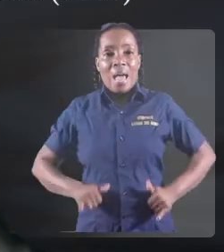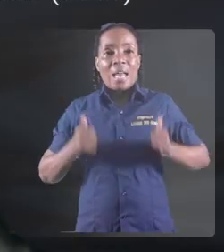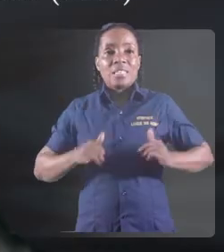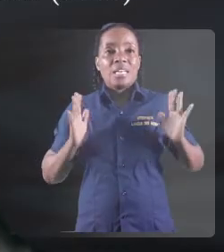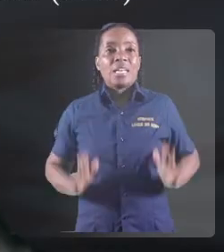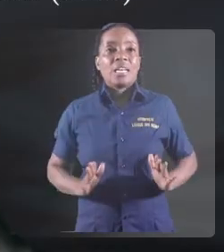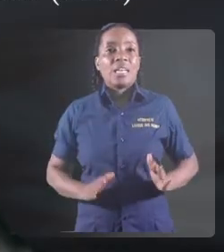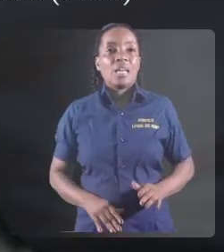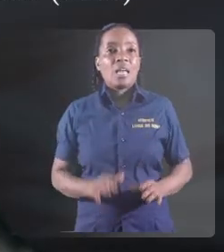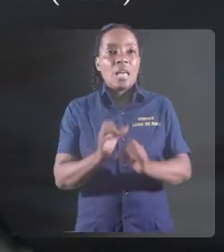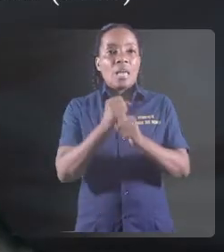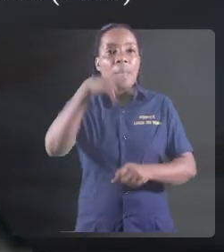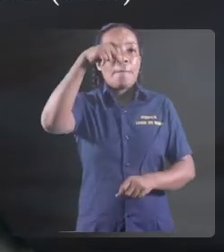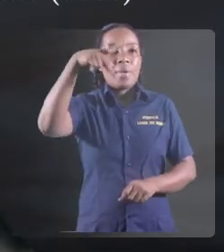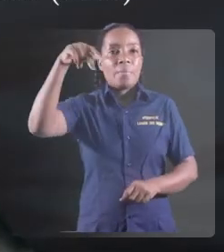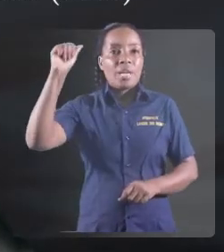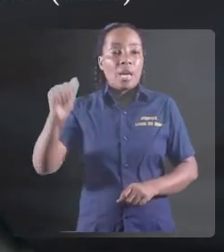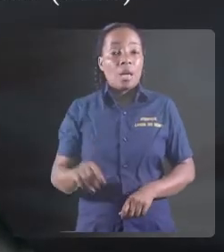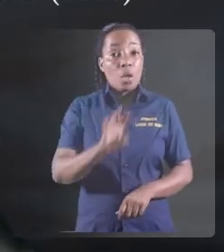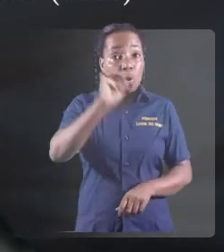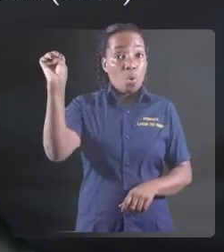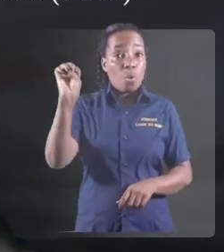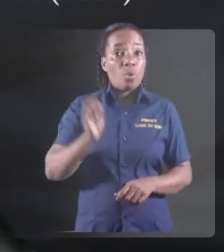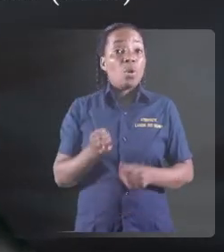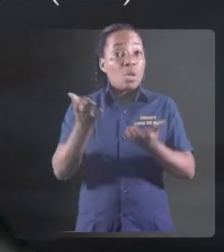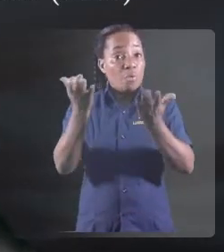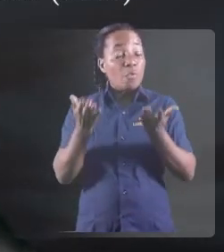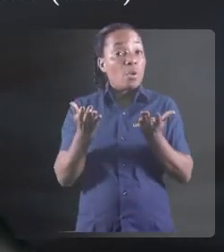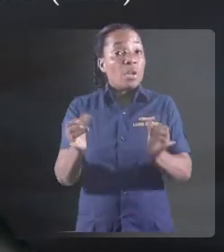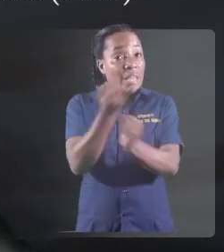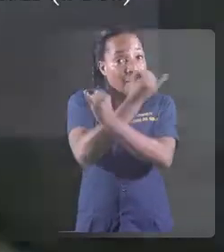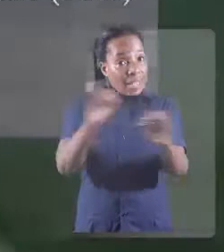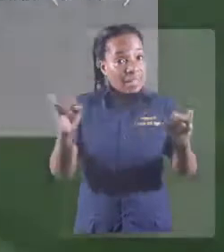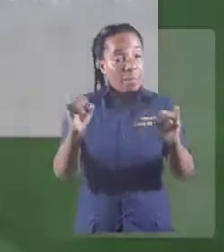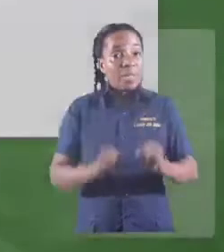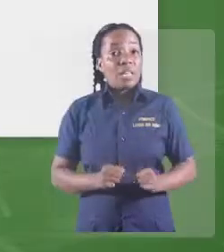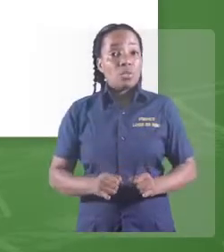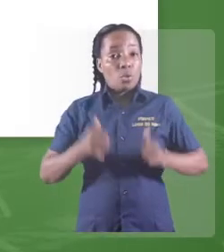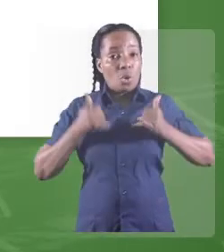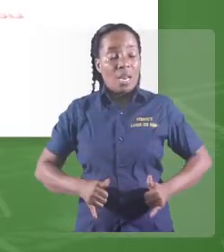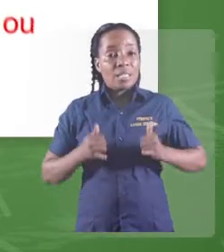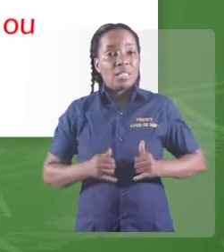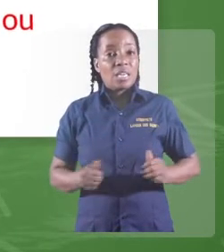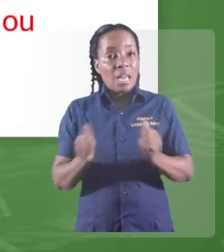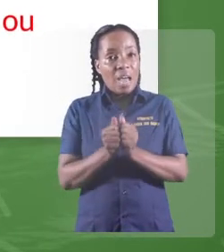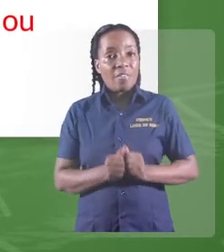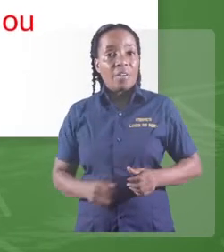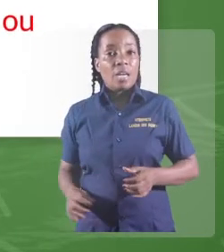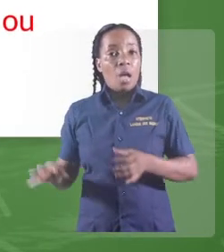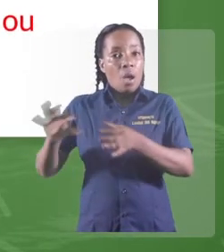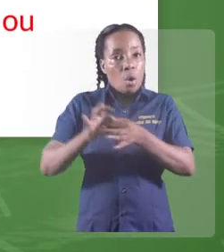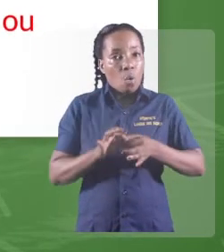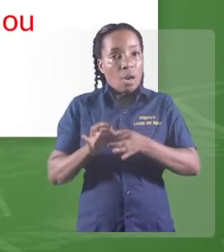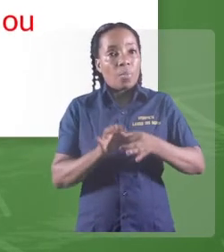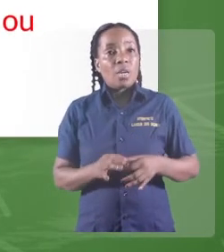va réclamer l'indépendance de l'Algérie avec le concours de la France. La dernière tendance,